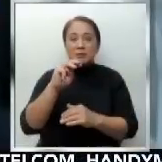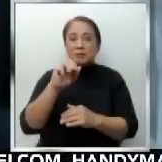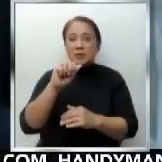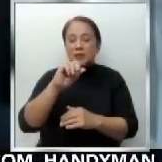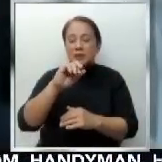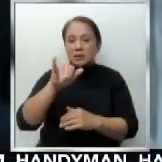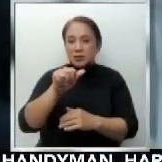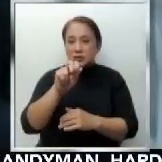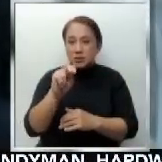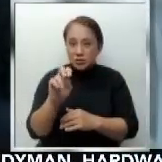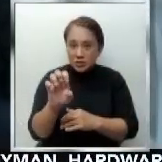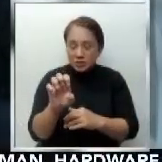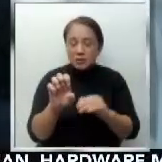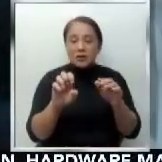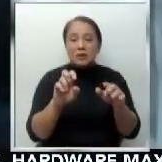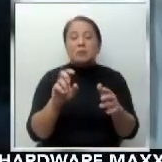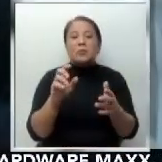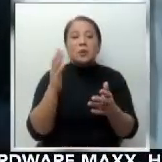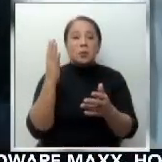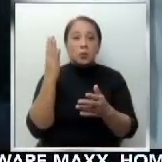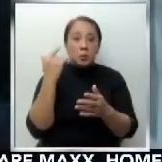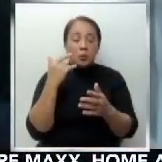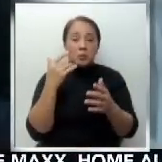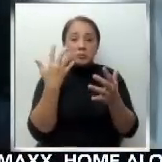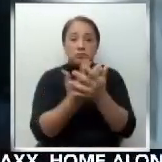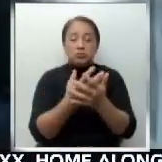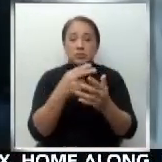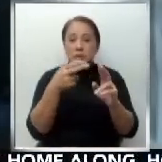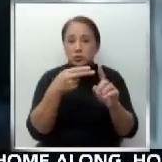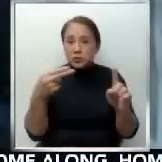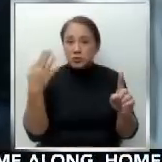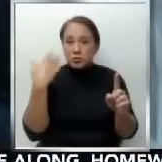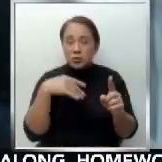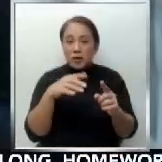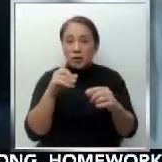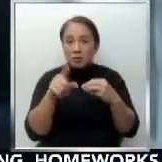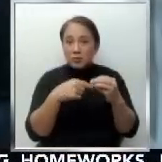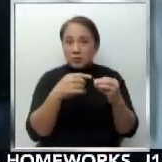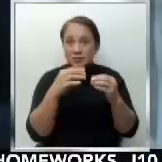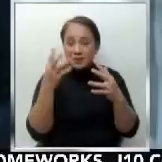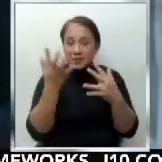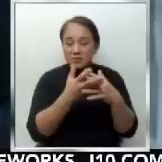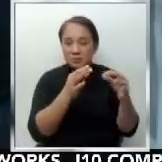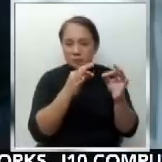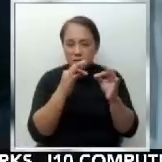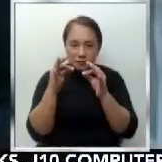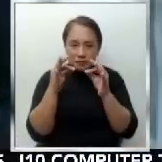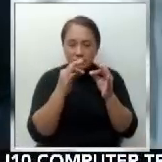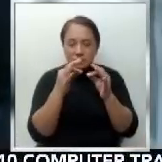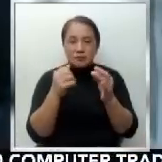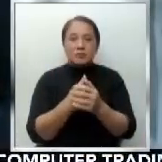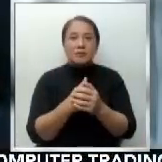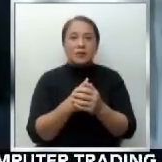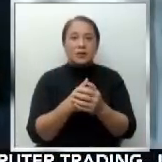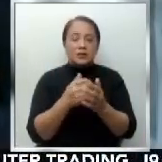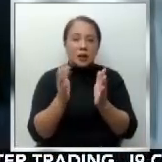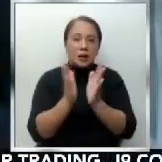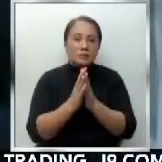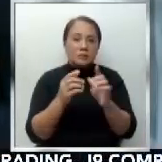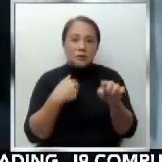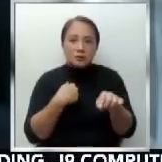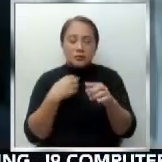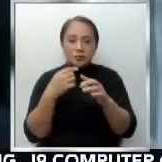sa Indonesia dahil sa drug trafficking. Nasa proseso na ng paghingi ng executive clemency ang kaso ni Veloso. Para sa GMA Integrated